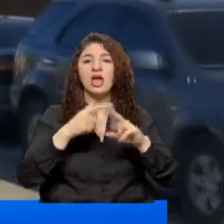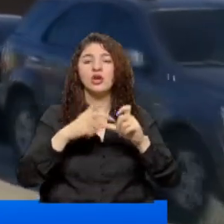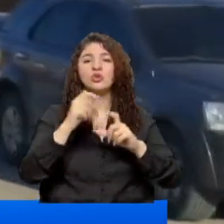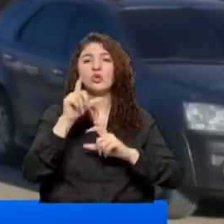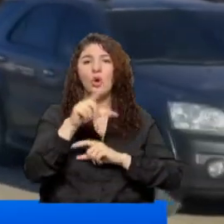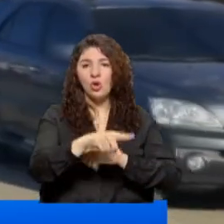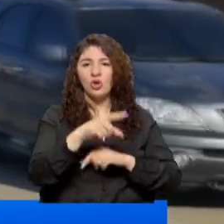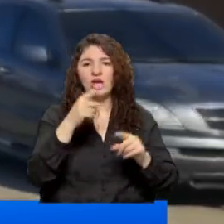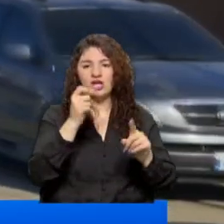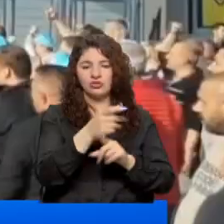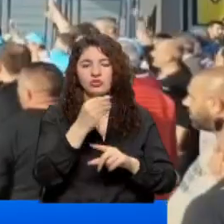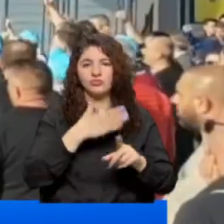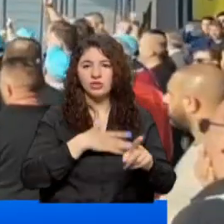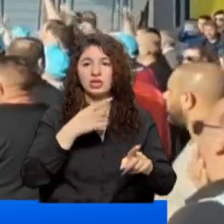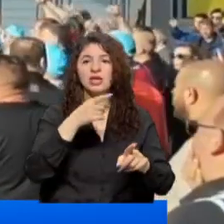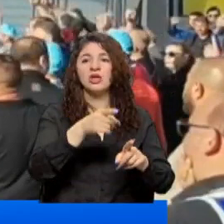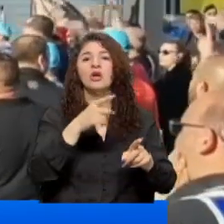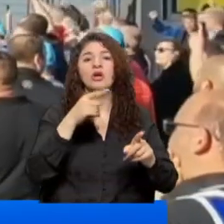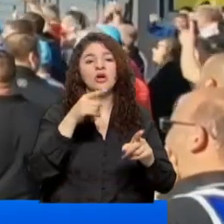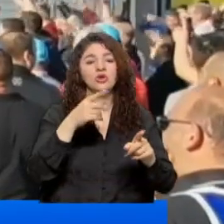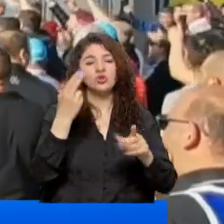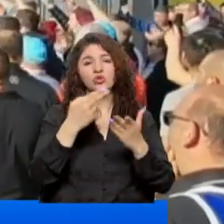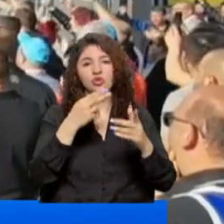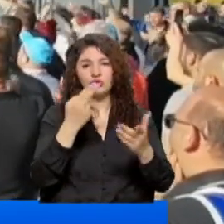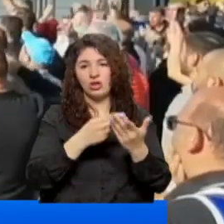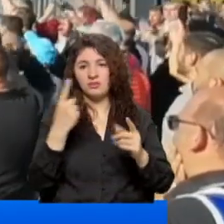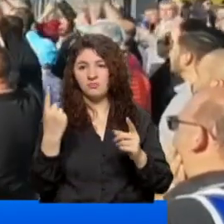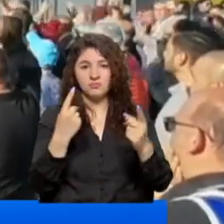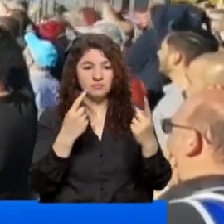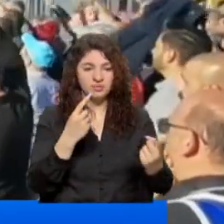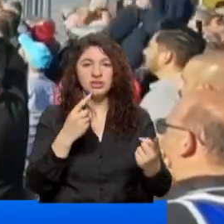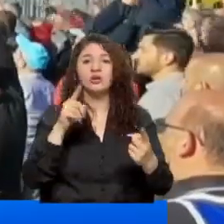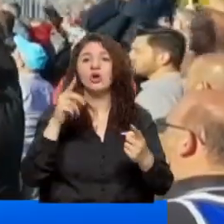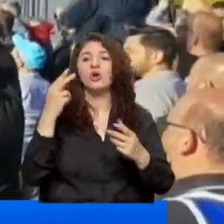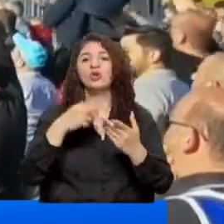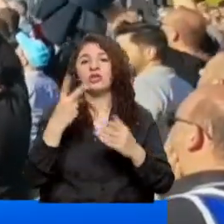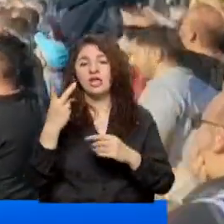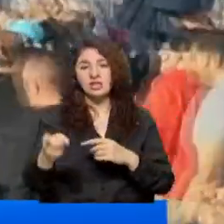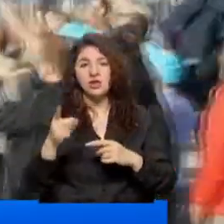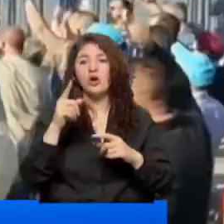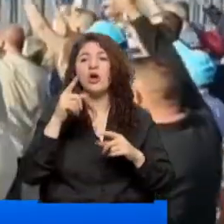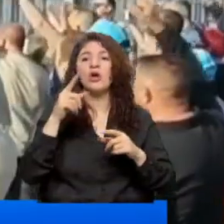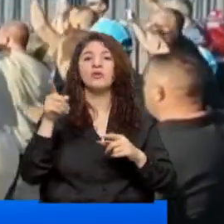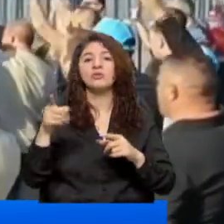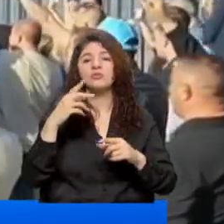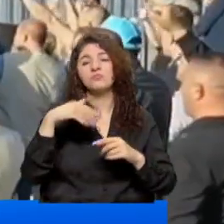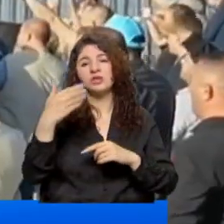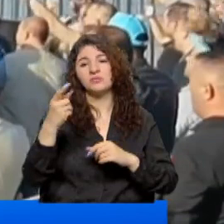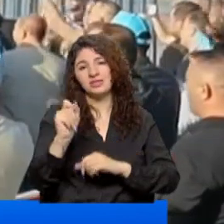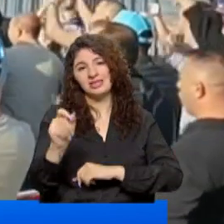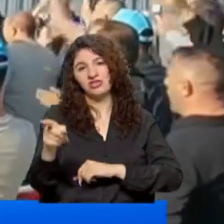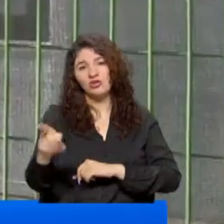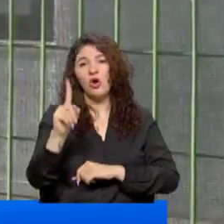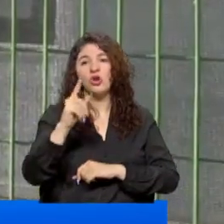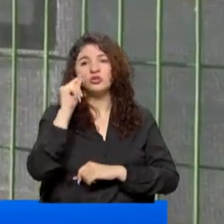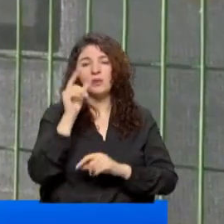kablo firmasının Bursa şubesinden bir Kütahya şubesinden dokuz Kocaeli şubesinden ses 10 işçi iddiaya göre sendikalı oldukları için